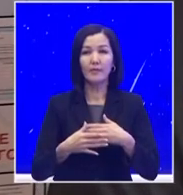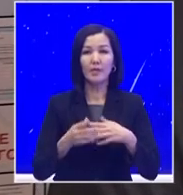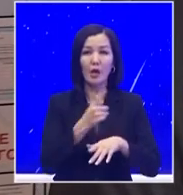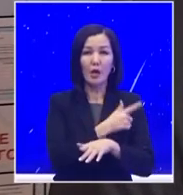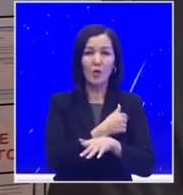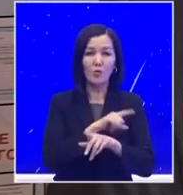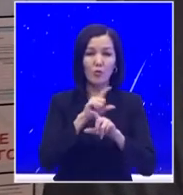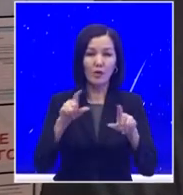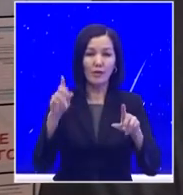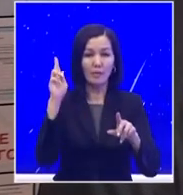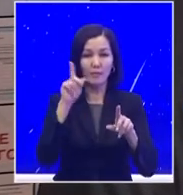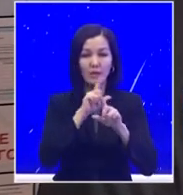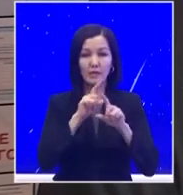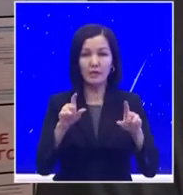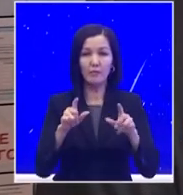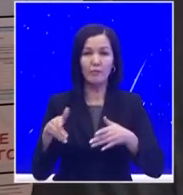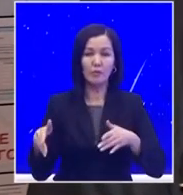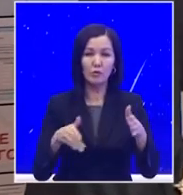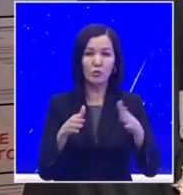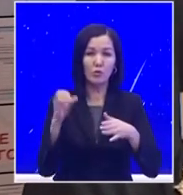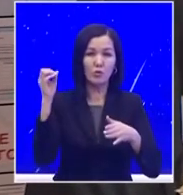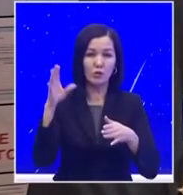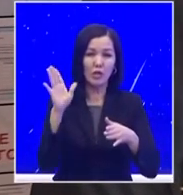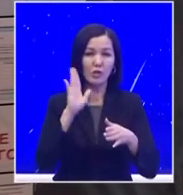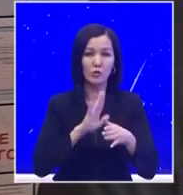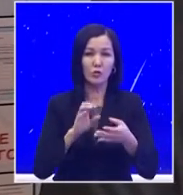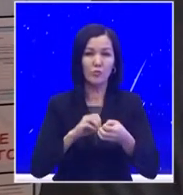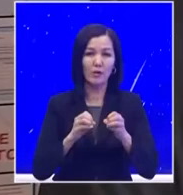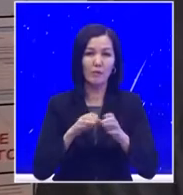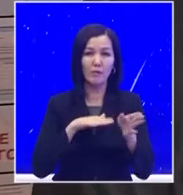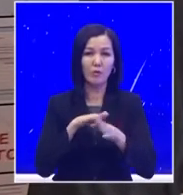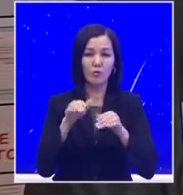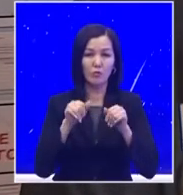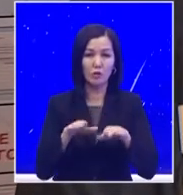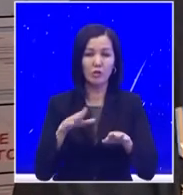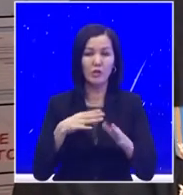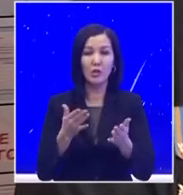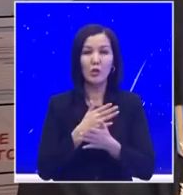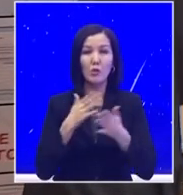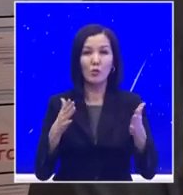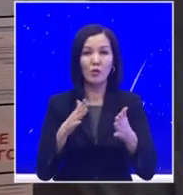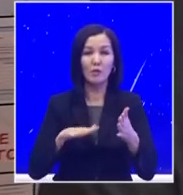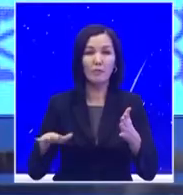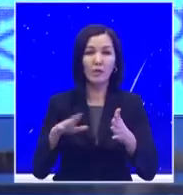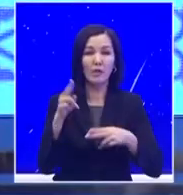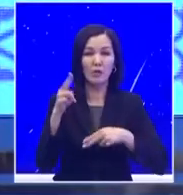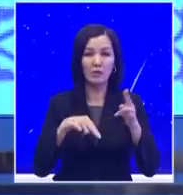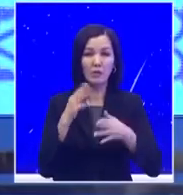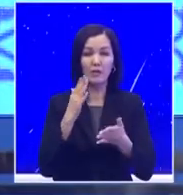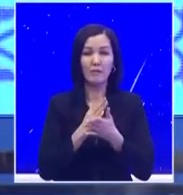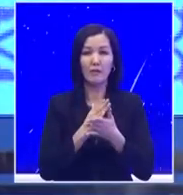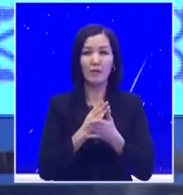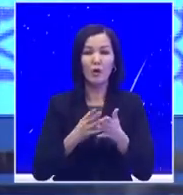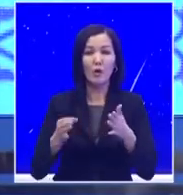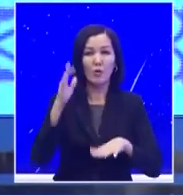аурухана, мектептер, жол, жарық, су мәселесі толық шешілген үлкен микрорайон салынып жатыр. Жиын соңында